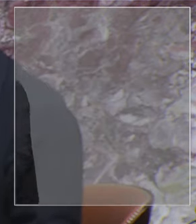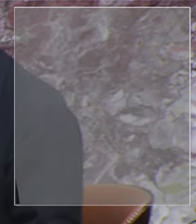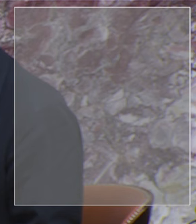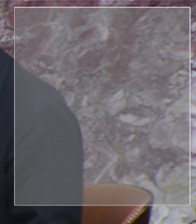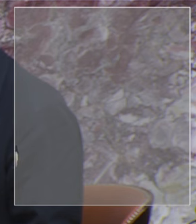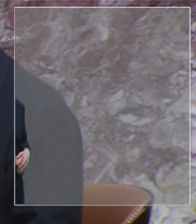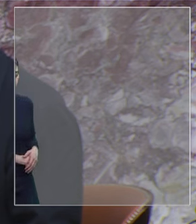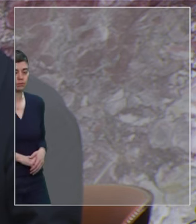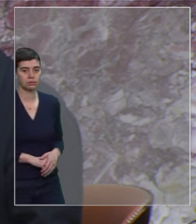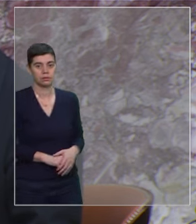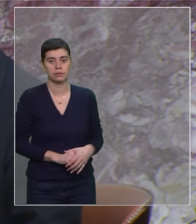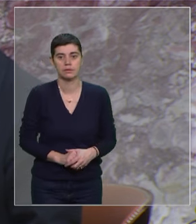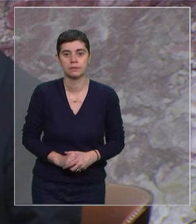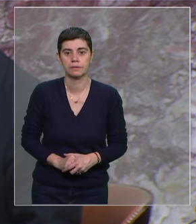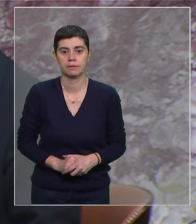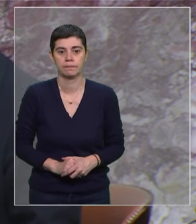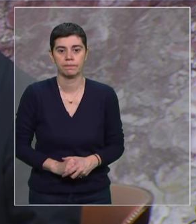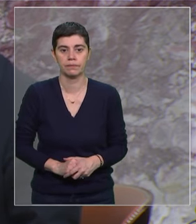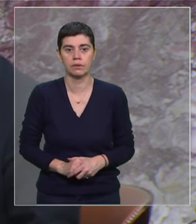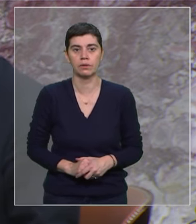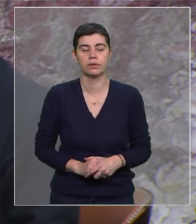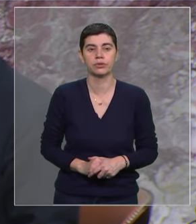Marianne Maximi pour la France Insoumise.